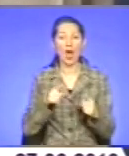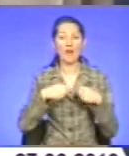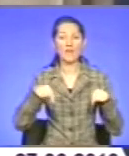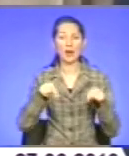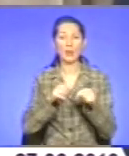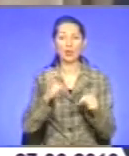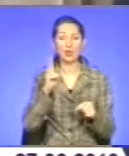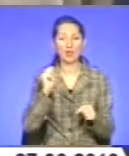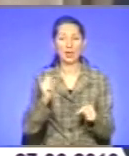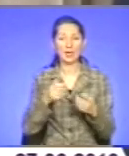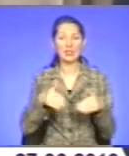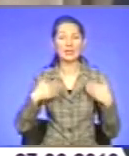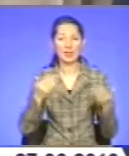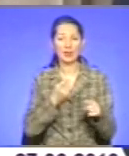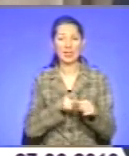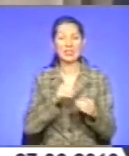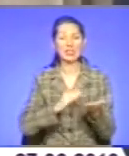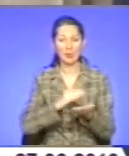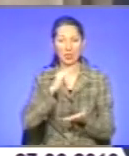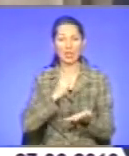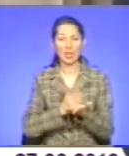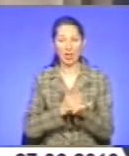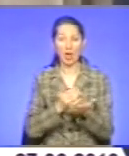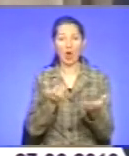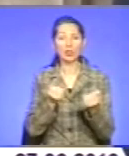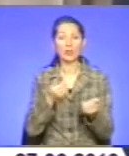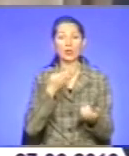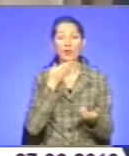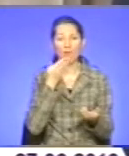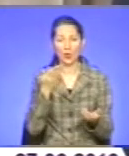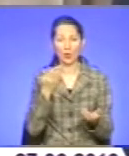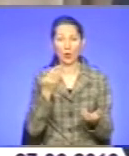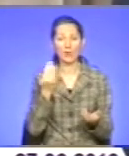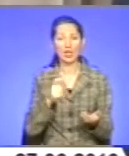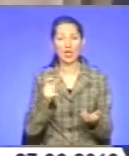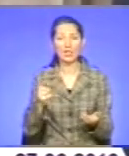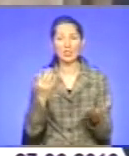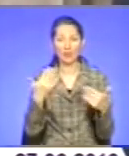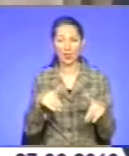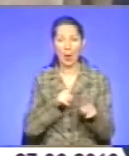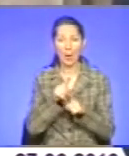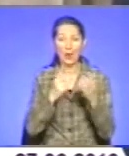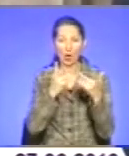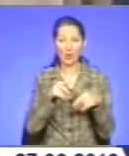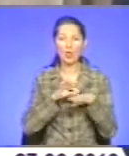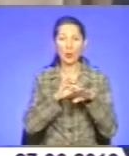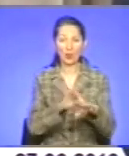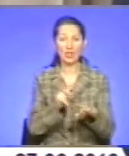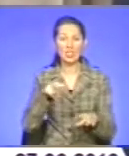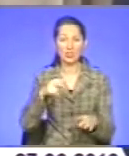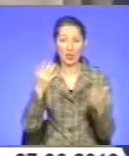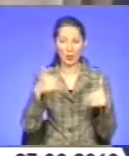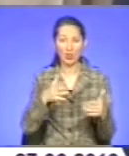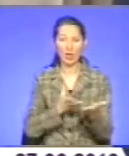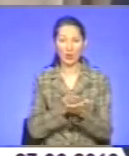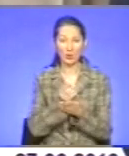ініціатив це збільшення відбувається, отримати відгук від них, чи вже перерахування пройдені і чи в липні вже